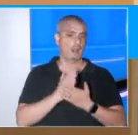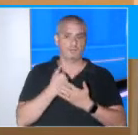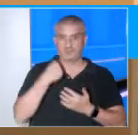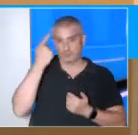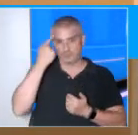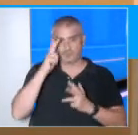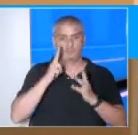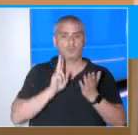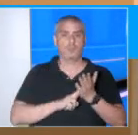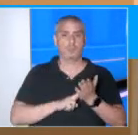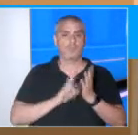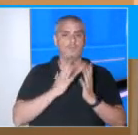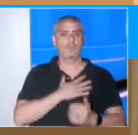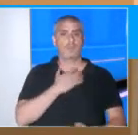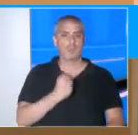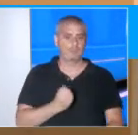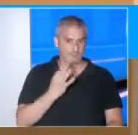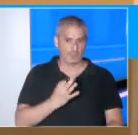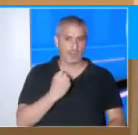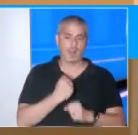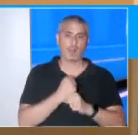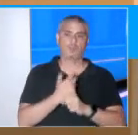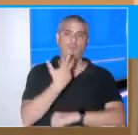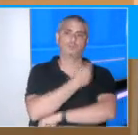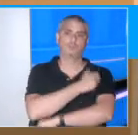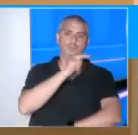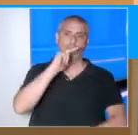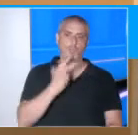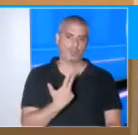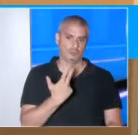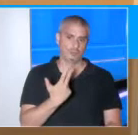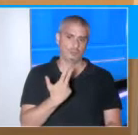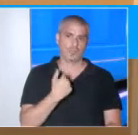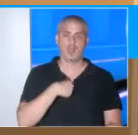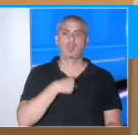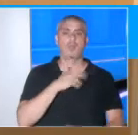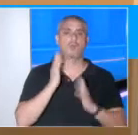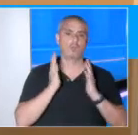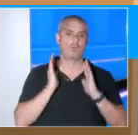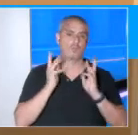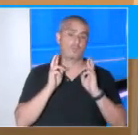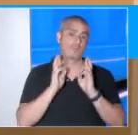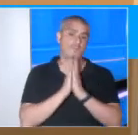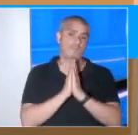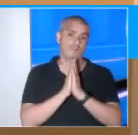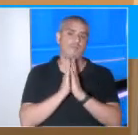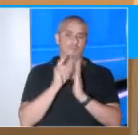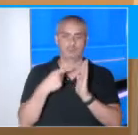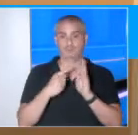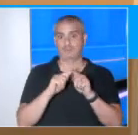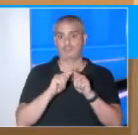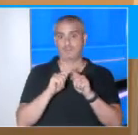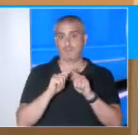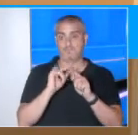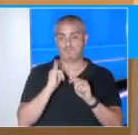חושב, נכונה ומאוד אמיצה לעשות חיסון שלישי. אנחנו מאוד מאוד מקווים, ויש לזה סימנים